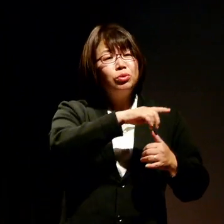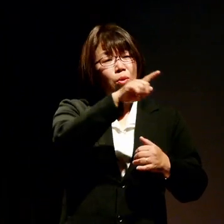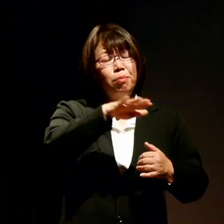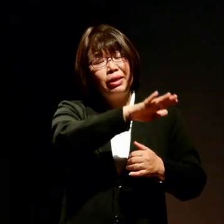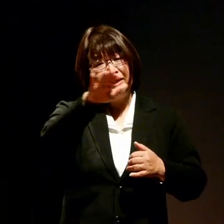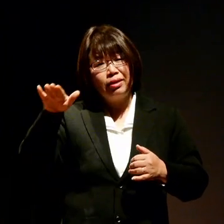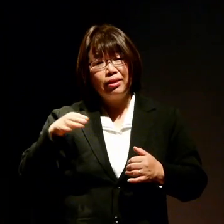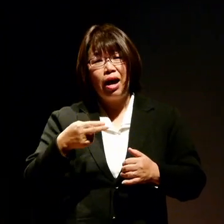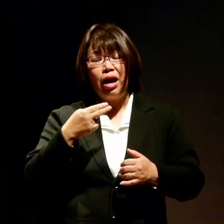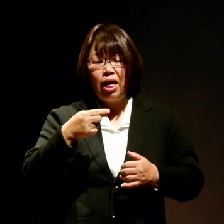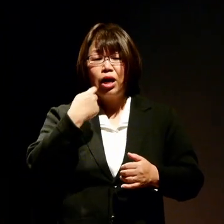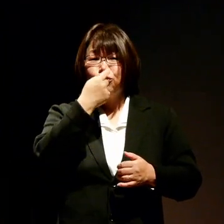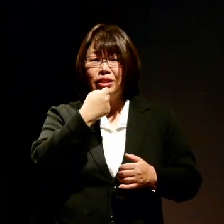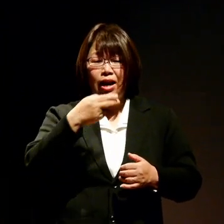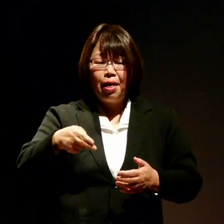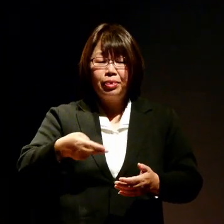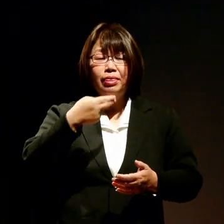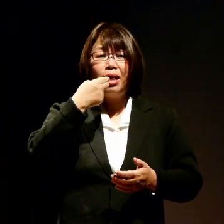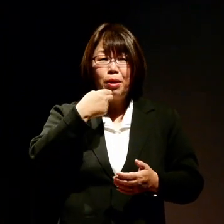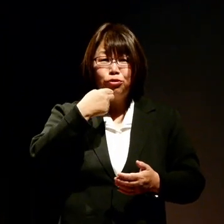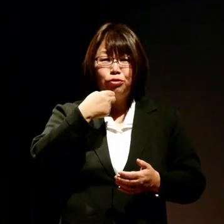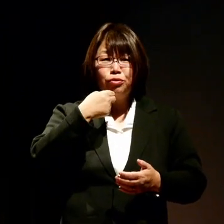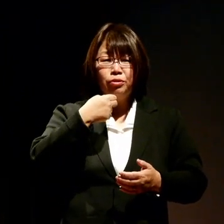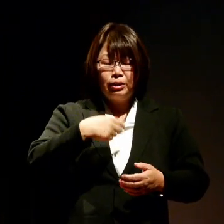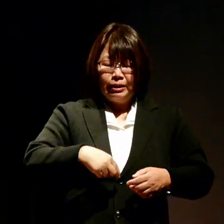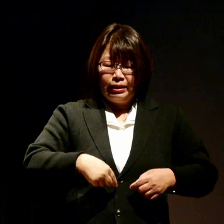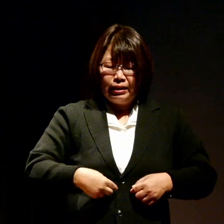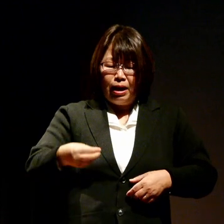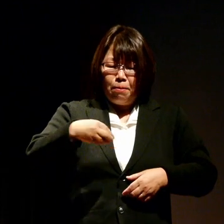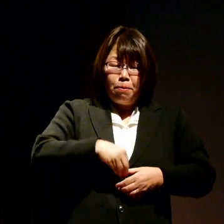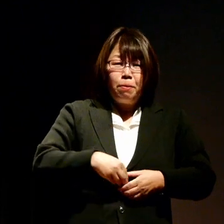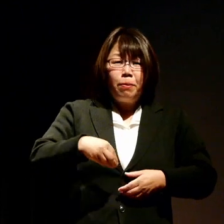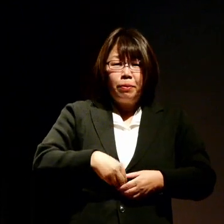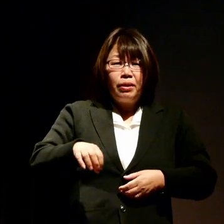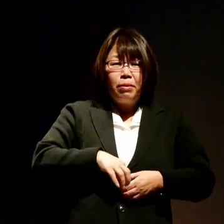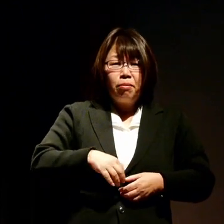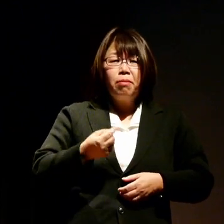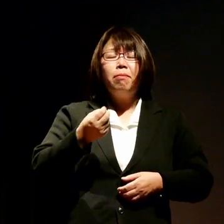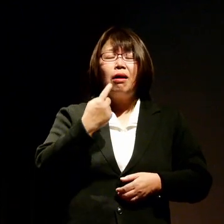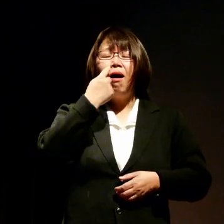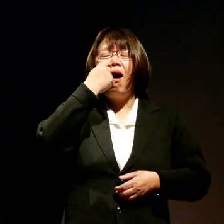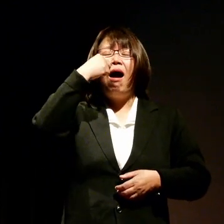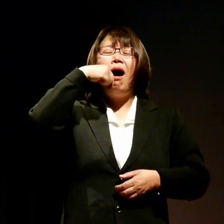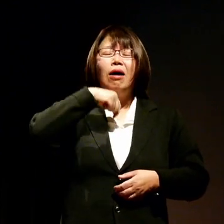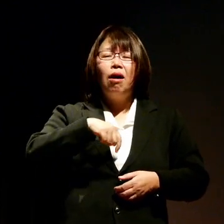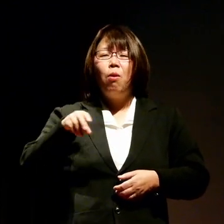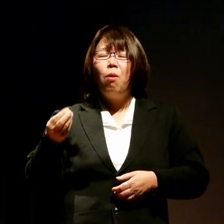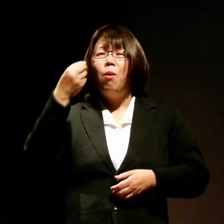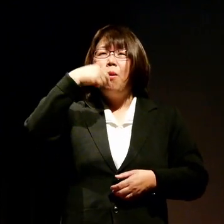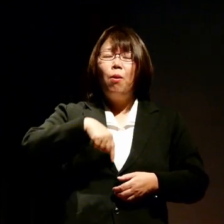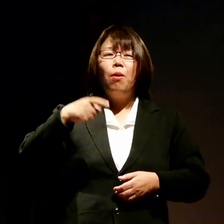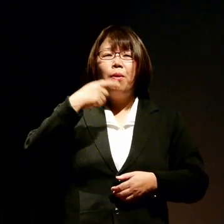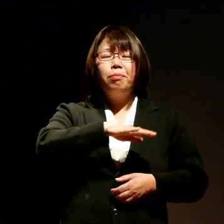んな口から食べても、胃から食べても、鼻から食べても、み